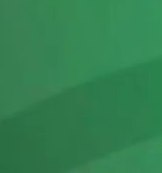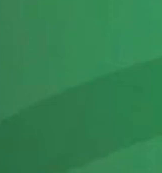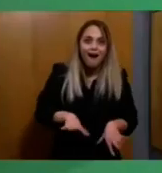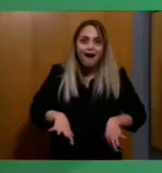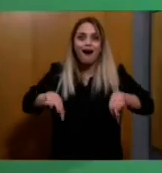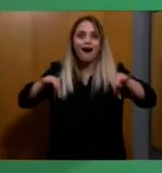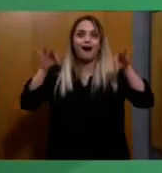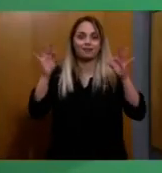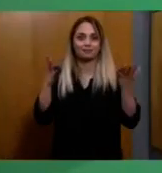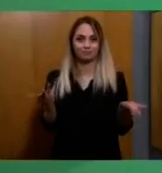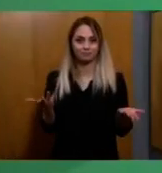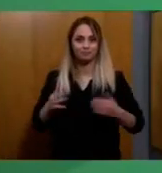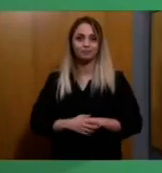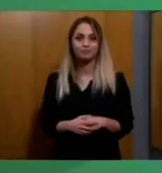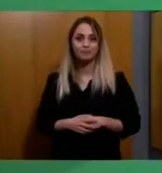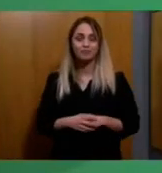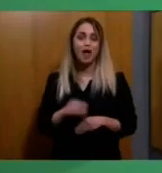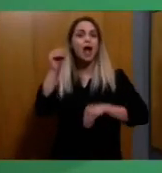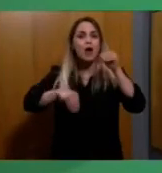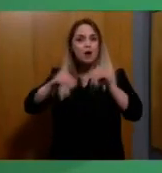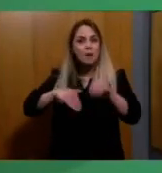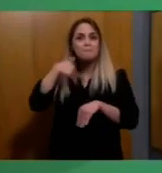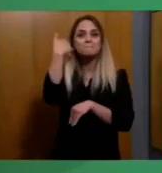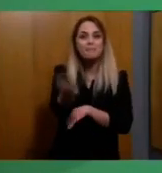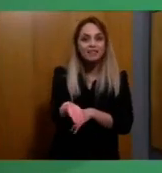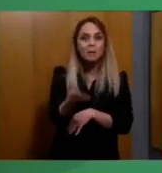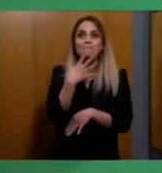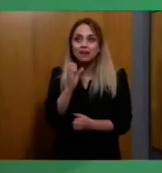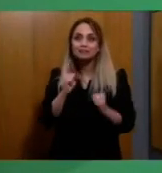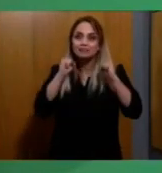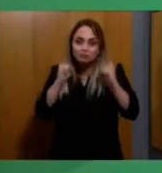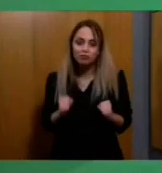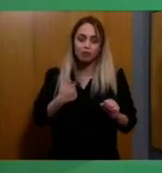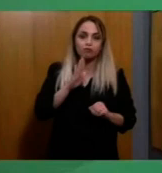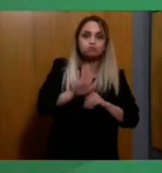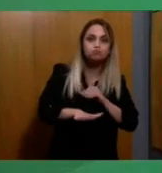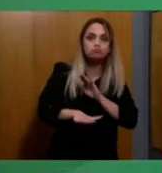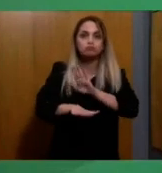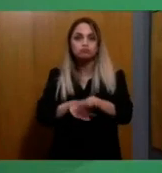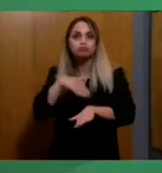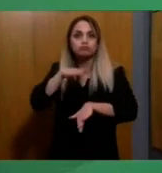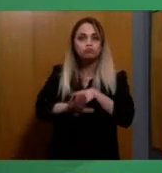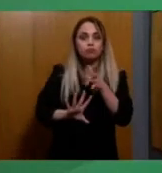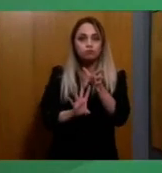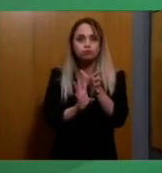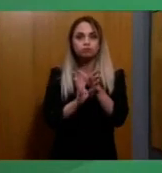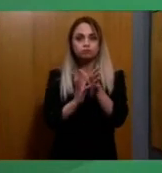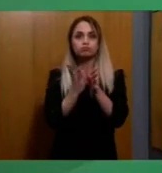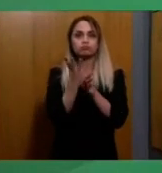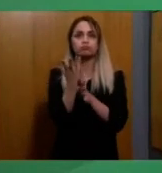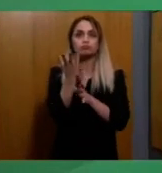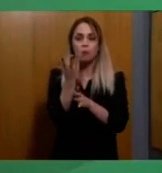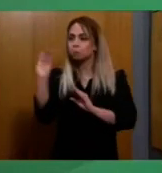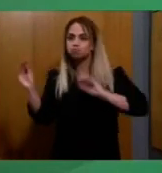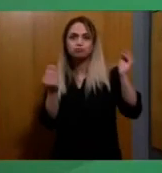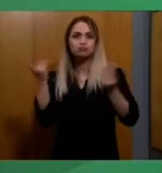αυτοδιοικητικές εκλογές έγινε το επόμενο στέρεο βήμα. Οι υποψήφοι, προερχόμενοι από τα σπλάχνα